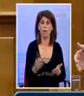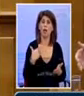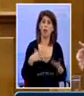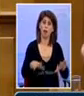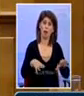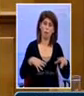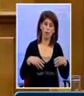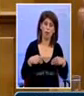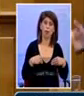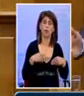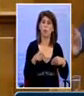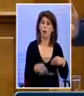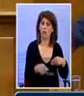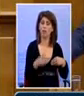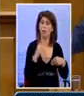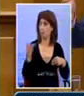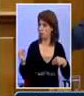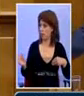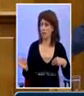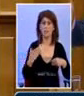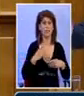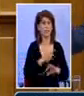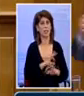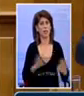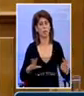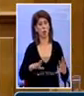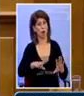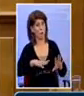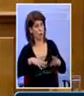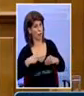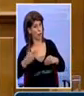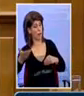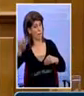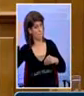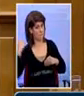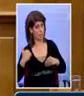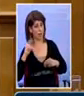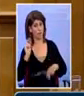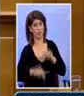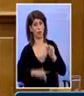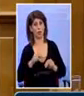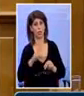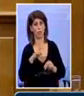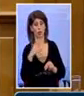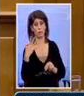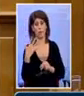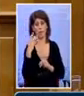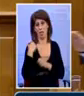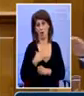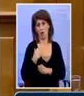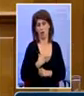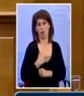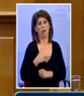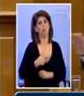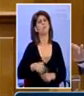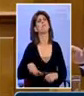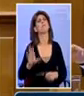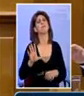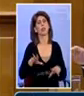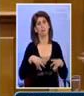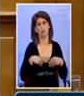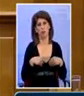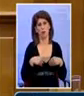αποδεχθούμε αυτά τα οποία εσείς ήσταν έτοιμος να αποδεχθείτε πριν από τις εκλογές? Εμείς λοιπόν αυτά δεν πρόκειται να τα